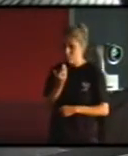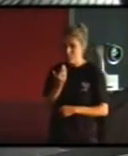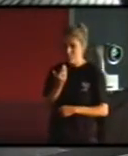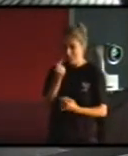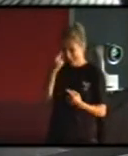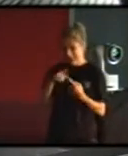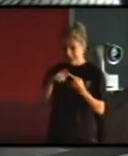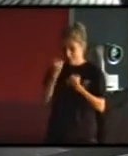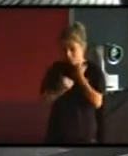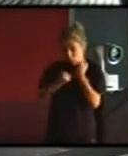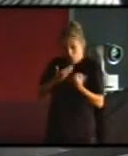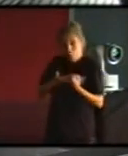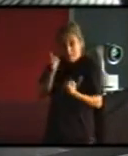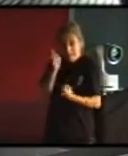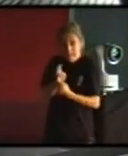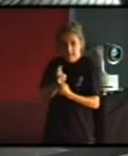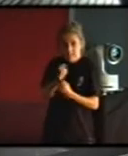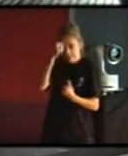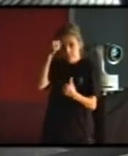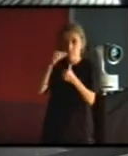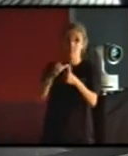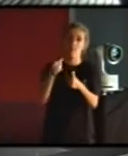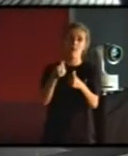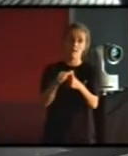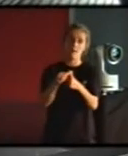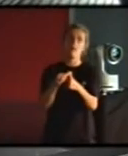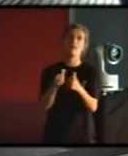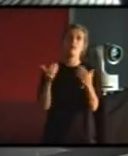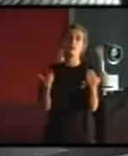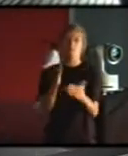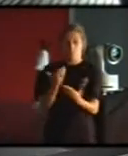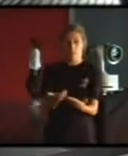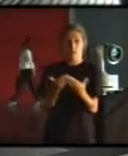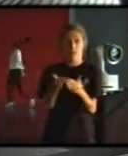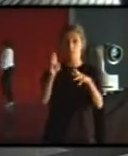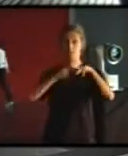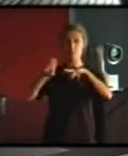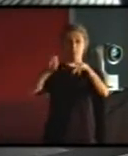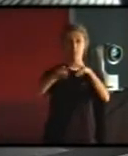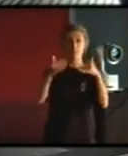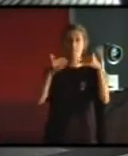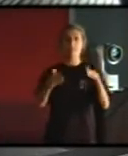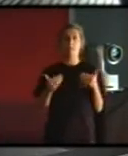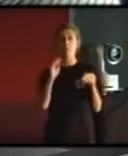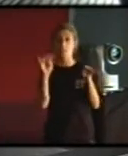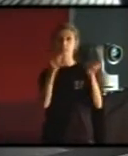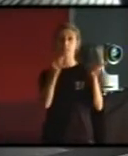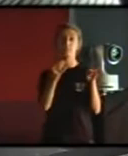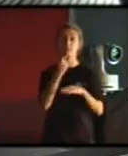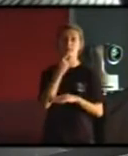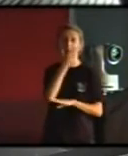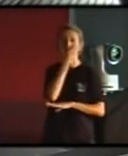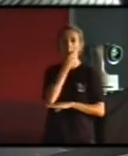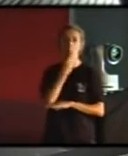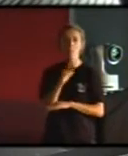dont on voudra se souvenir. Donc le palais des larmes est restauré, et maintenant, regardez-le, il est plus joli que